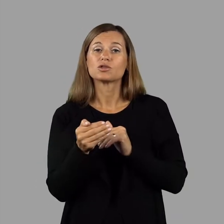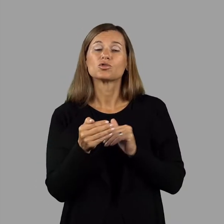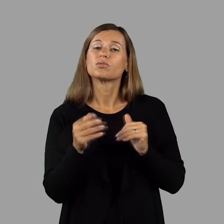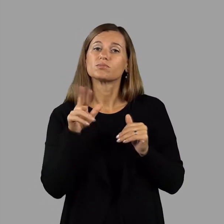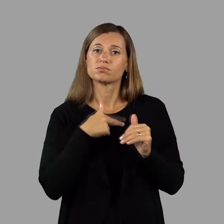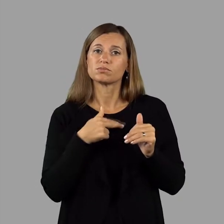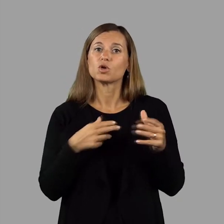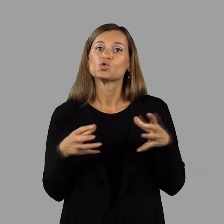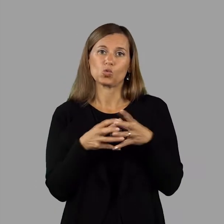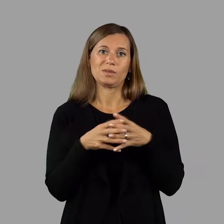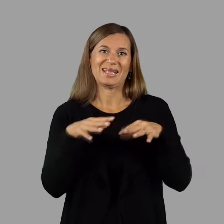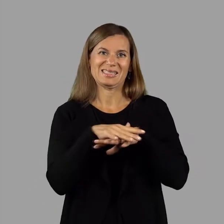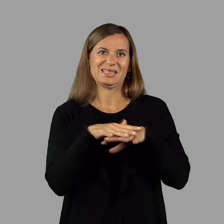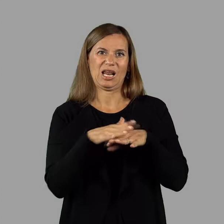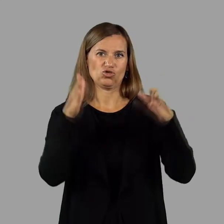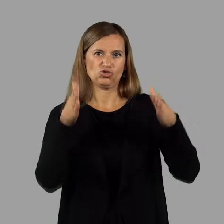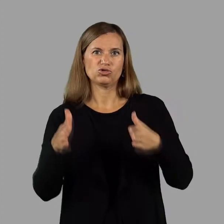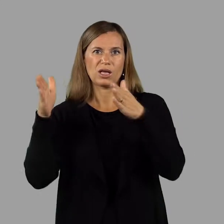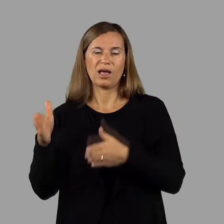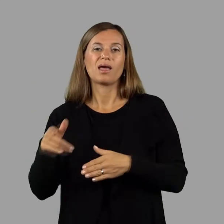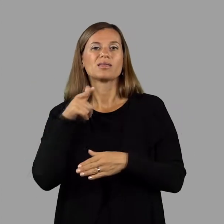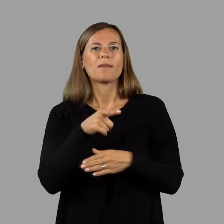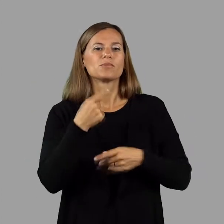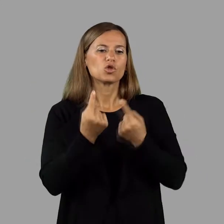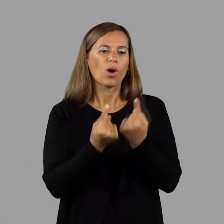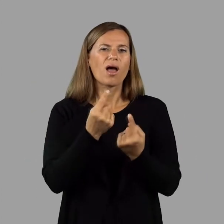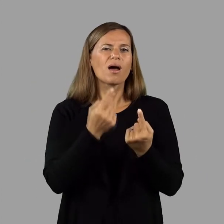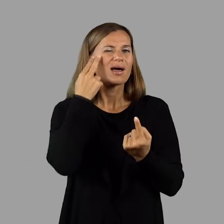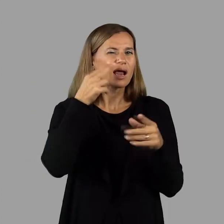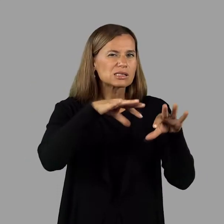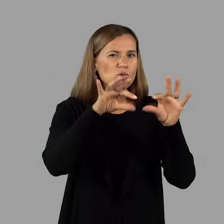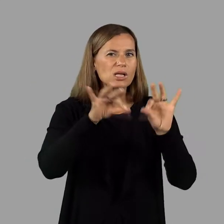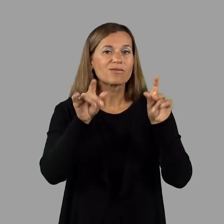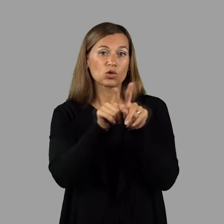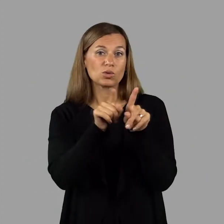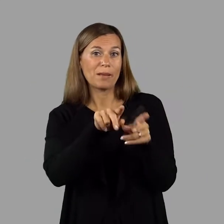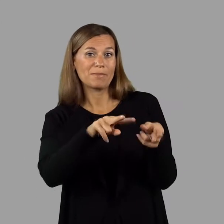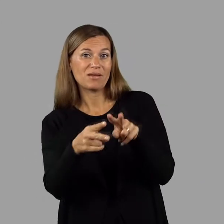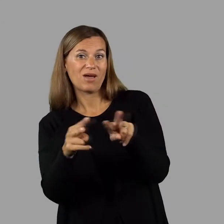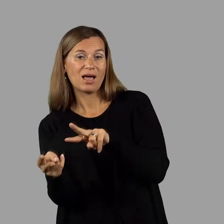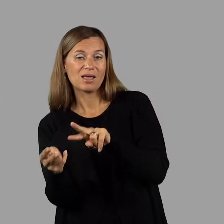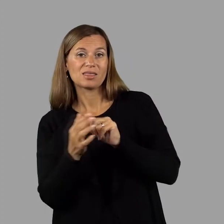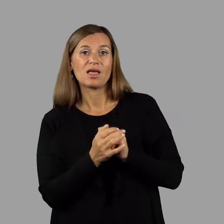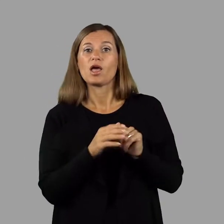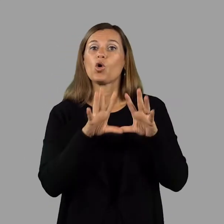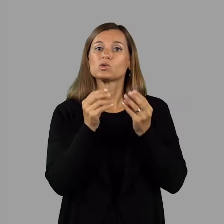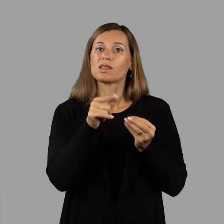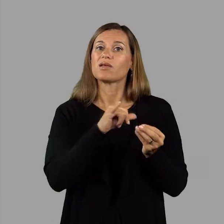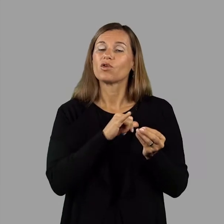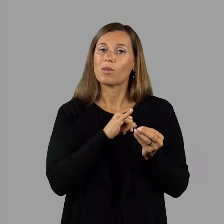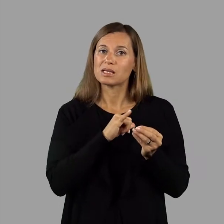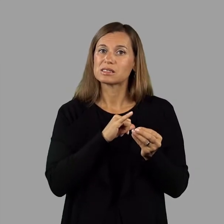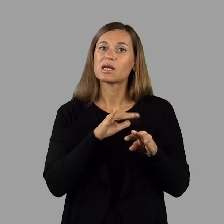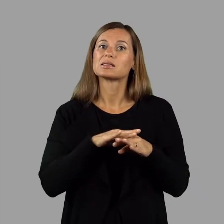skupnih strežnikih, kjer se izvaja tako razpoznava kot prevajanje. No in vse te informacije so pa potem